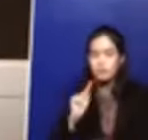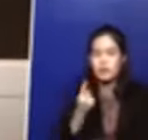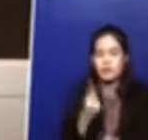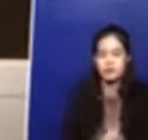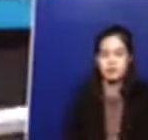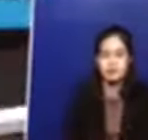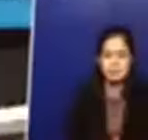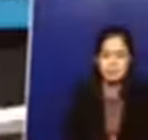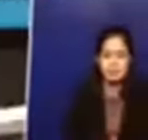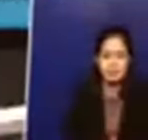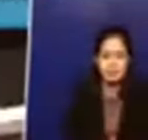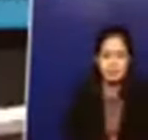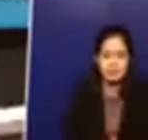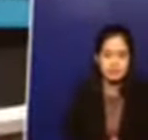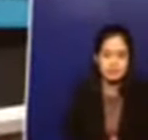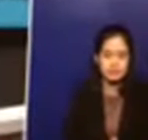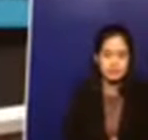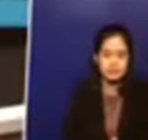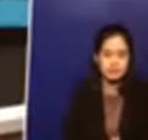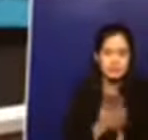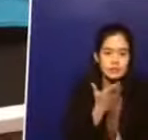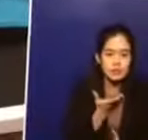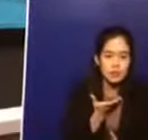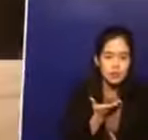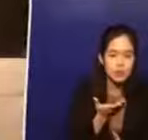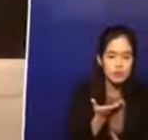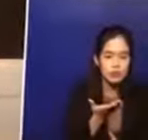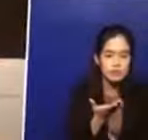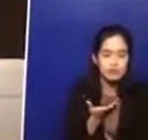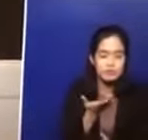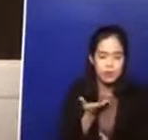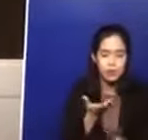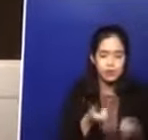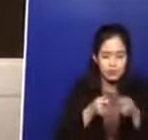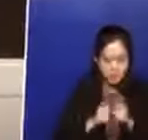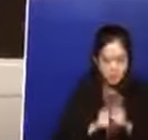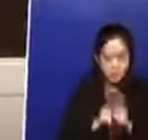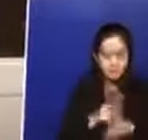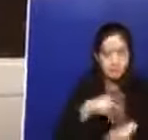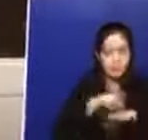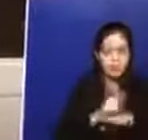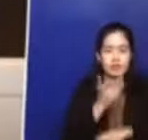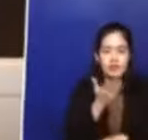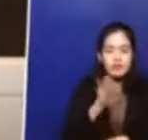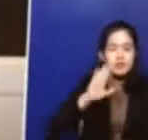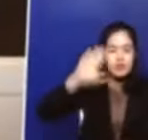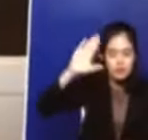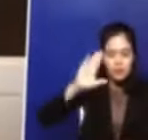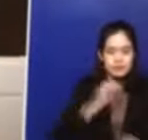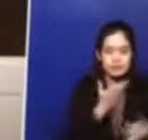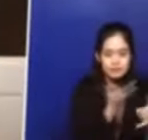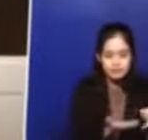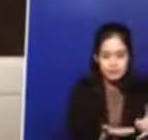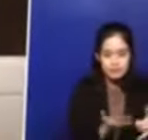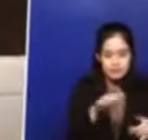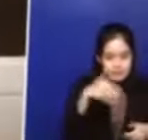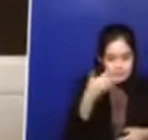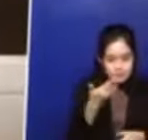ท่านประธาน ที ่ ดิฉันเห็นท่าว่า ดิฉันขออนุญาตท่านประธานนะคะขออนุญาตใช้สิทธิ์พาดพิง ขอทีละคนครับผมเชิญท่านปรินาก่อนน